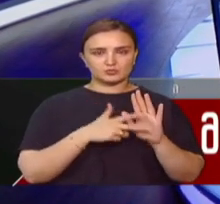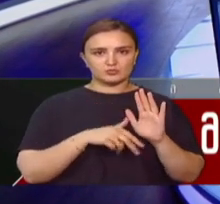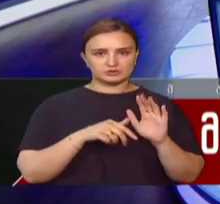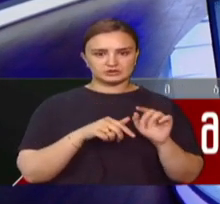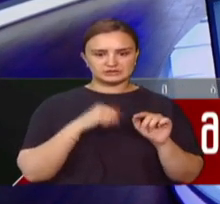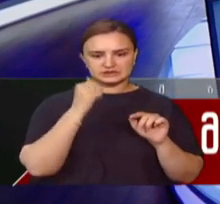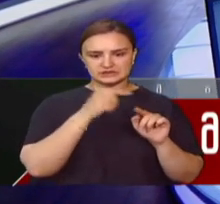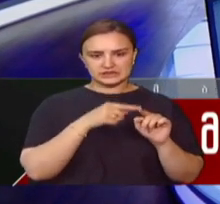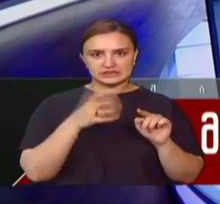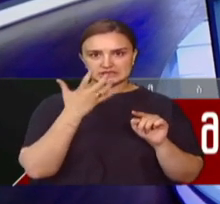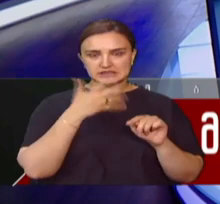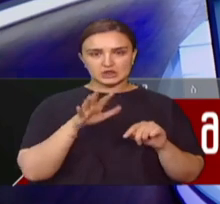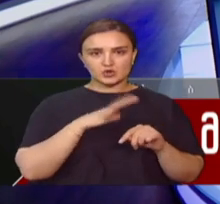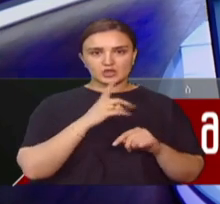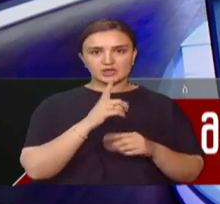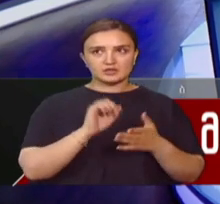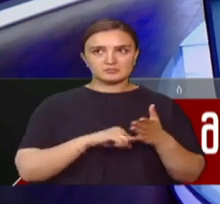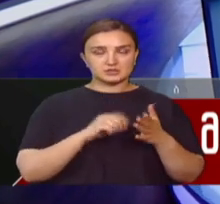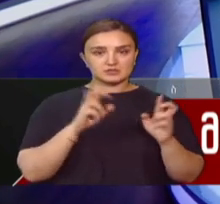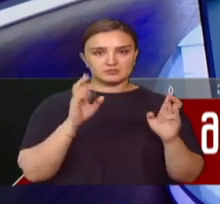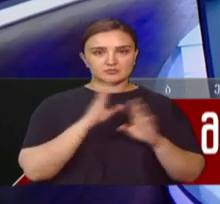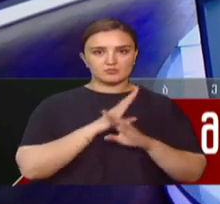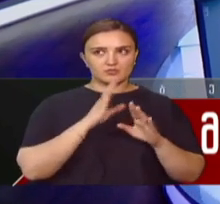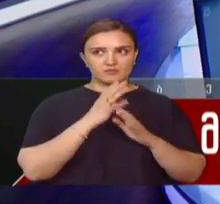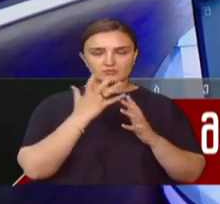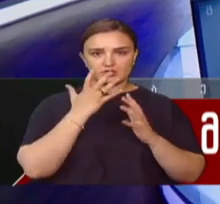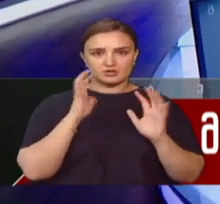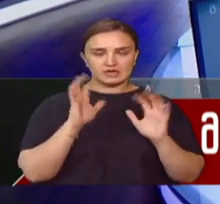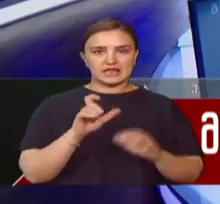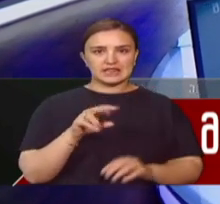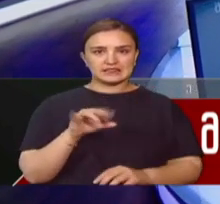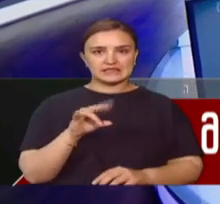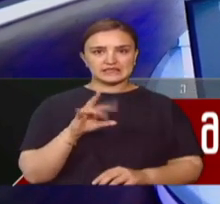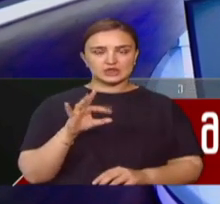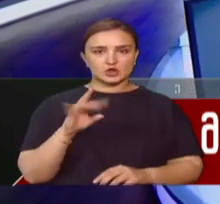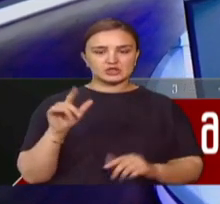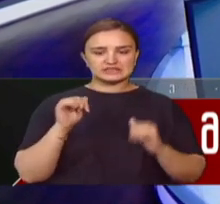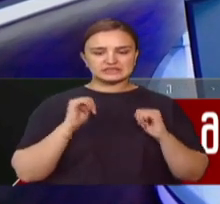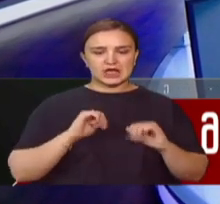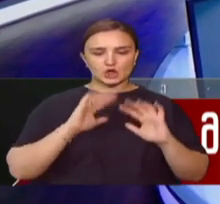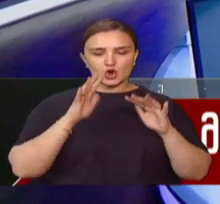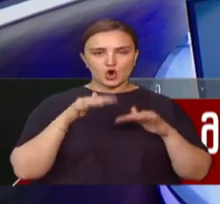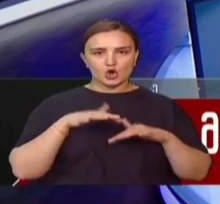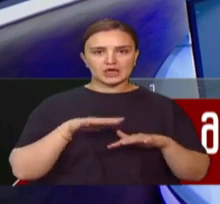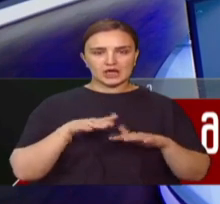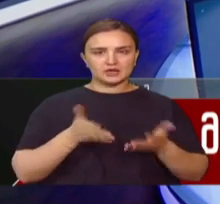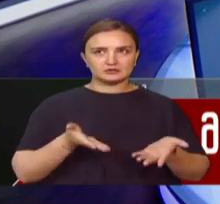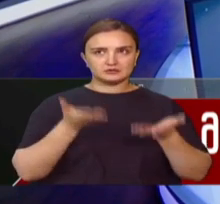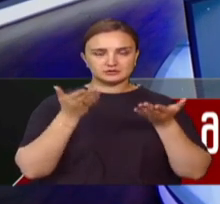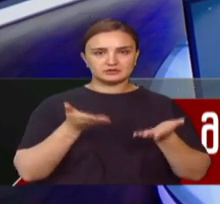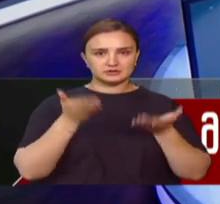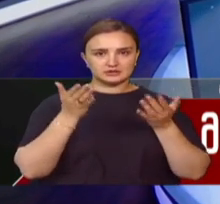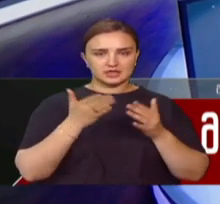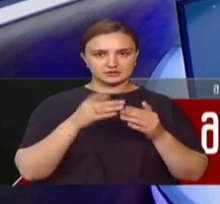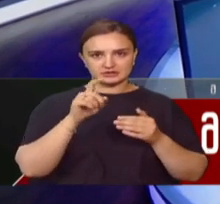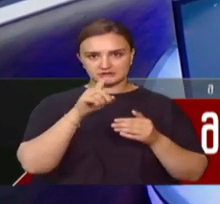განმავლობაში ყველაზე ცხელი იყო. ერთ-ერთ მიზეზად გლობალური კლიმატური მოვლენის ელ-ნინიოს ანუ წყნარი ოკეანის ეკვატორული ნაწილის ზედაპირული ფენის ტემპერატურული